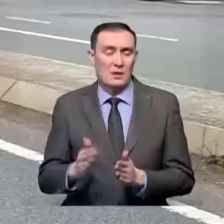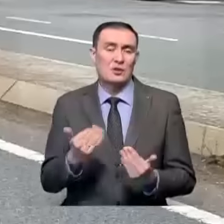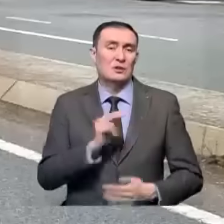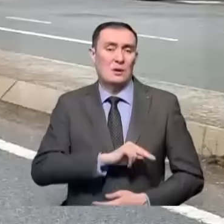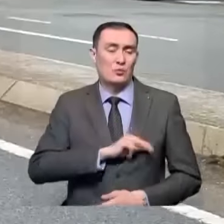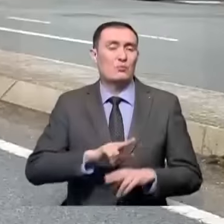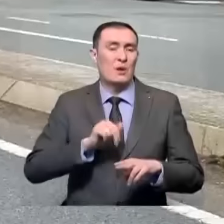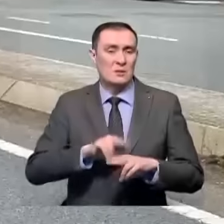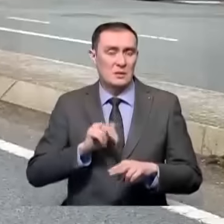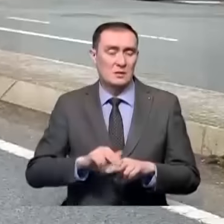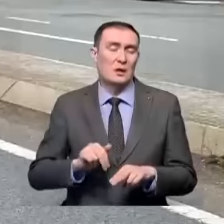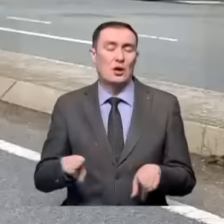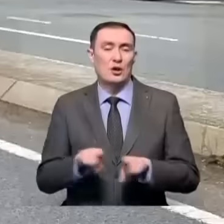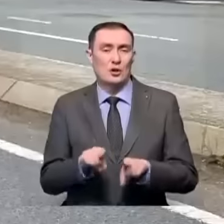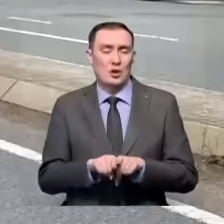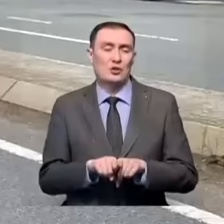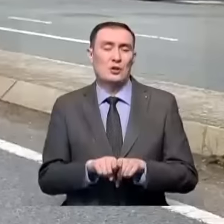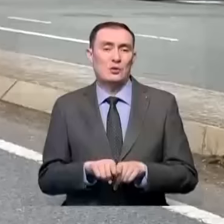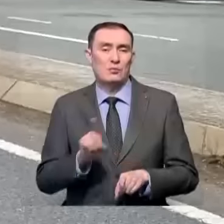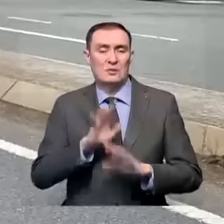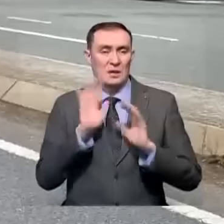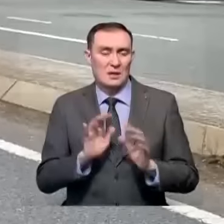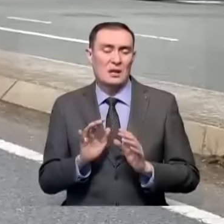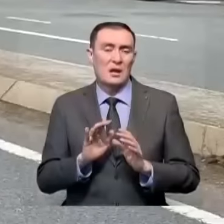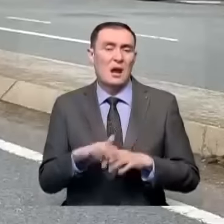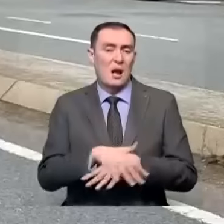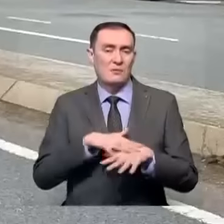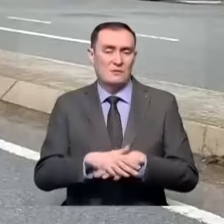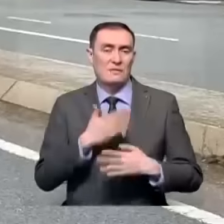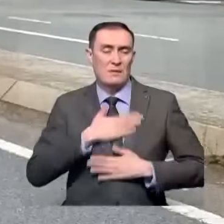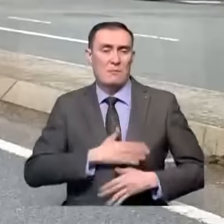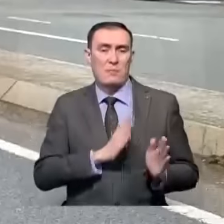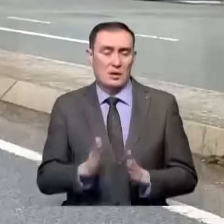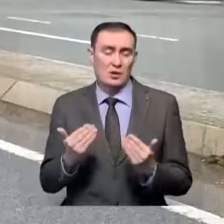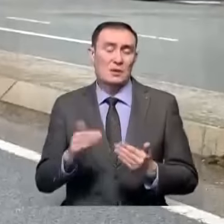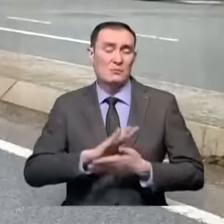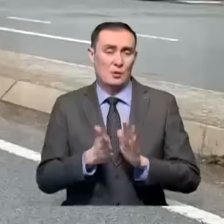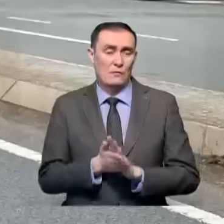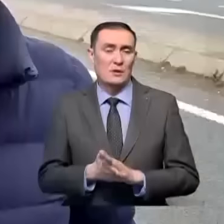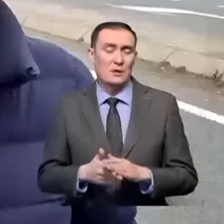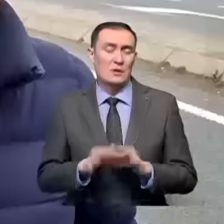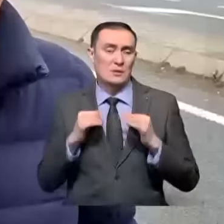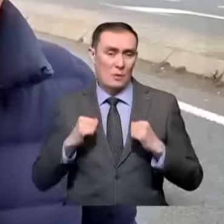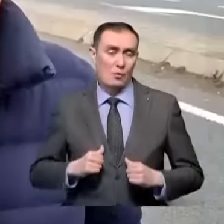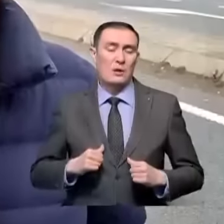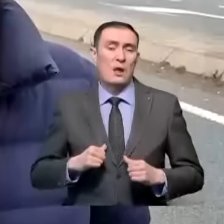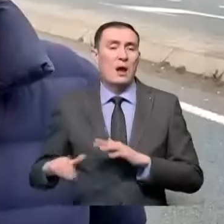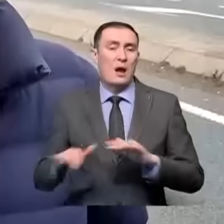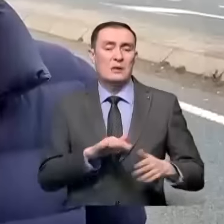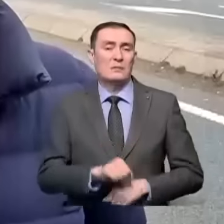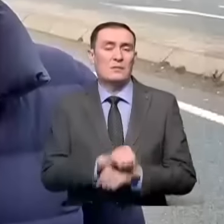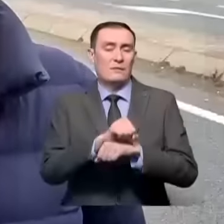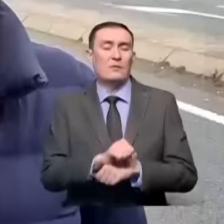работают полицейские, также, видимо, для сохранения общественного порядка. Пока обстановка спокойна, акция протеста продлится